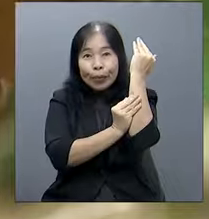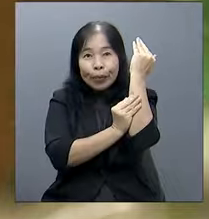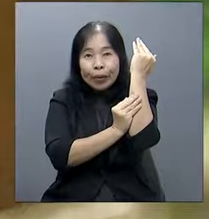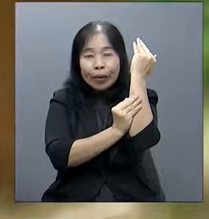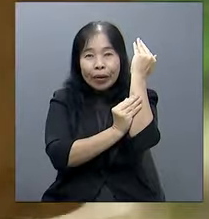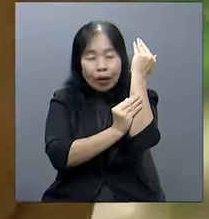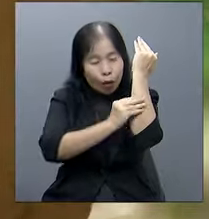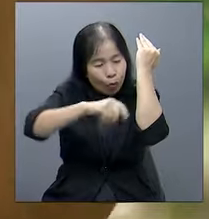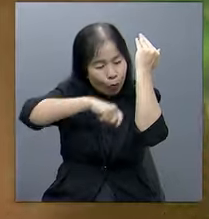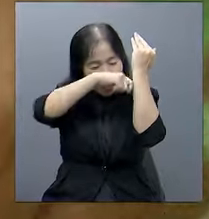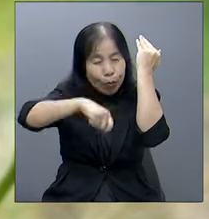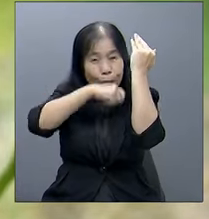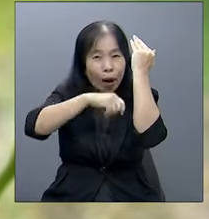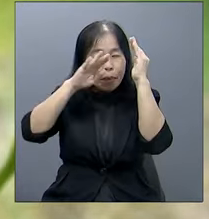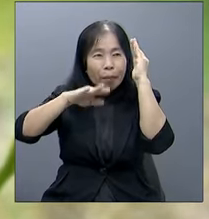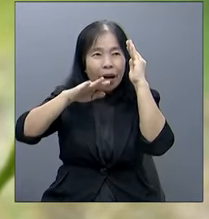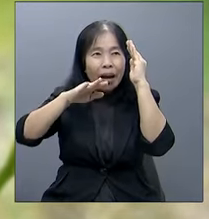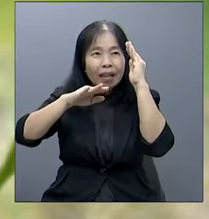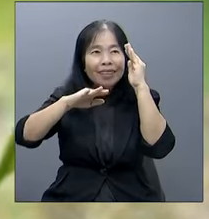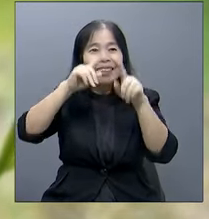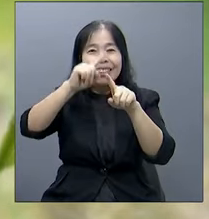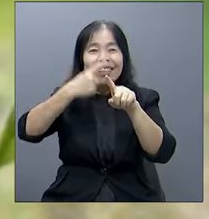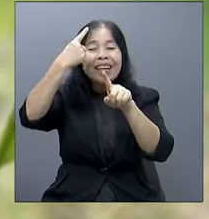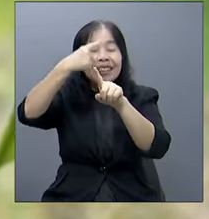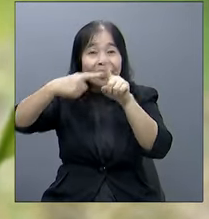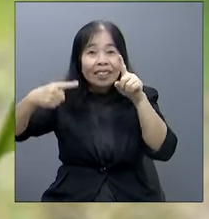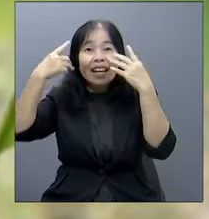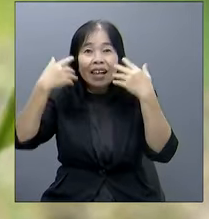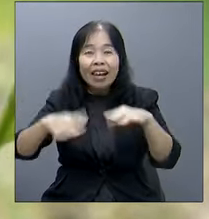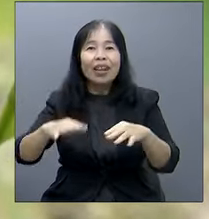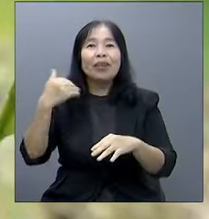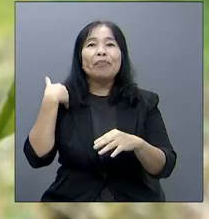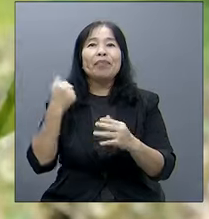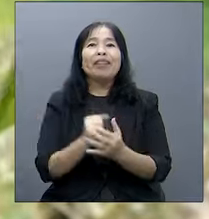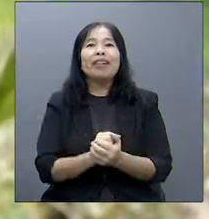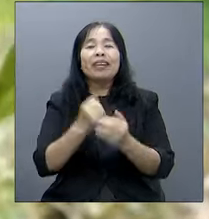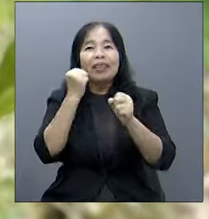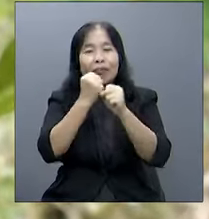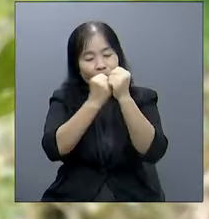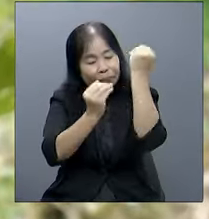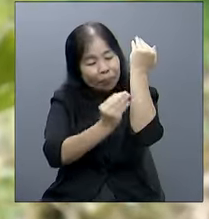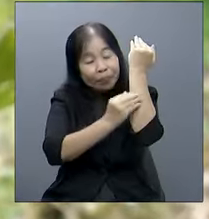ระมาณเรือนครึ่ง ก็ออกลาก ออกลากมาก็ตดกิ่ง ส่จำหนายได้